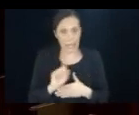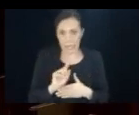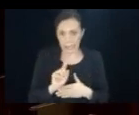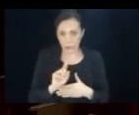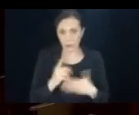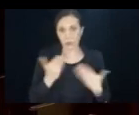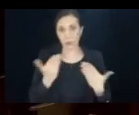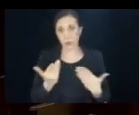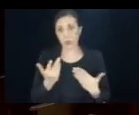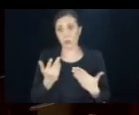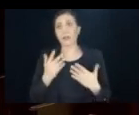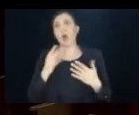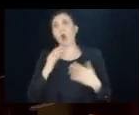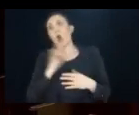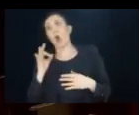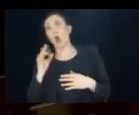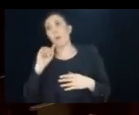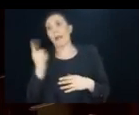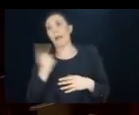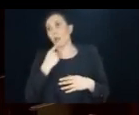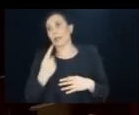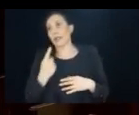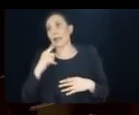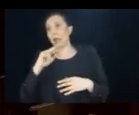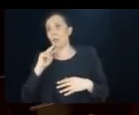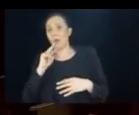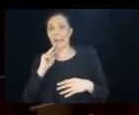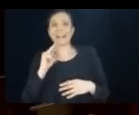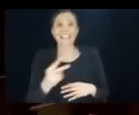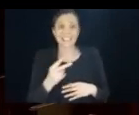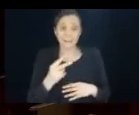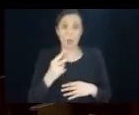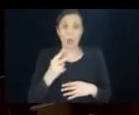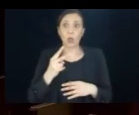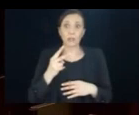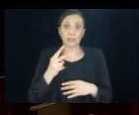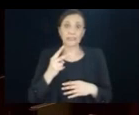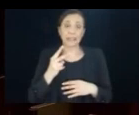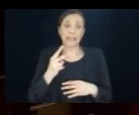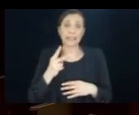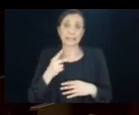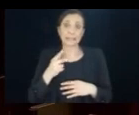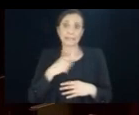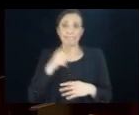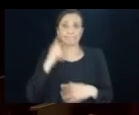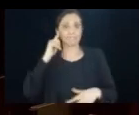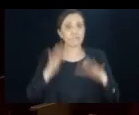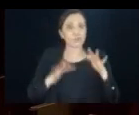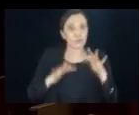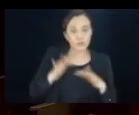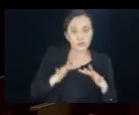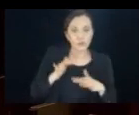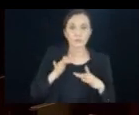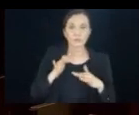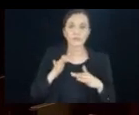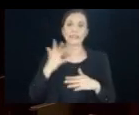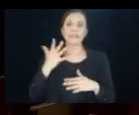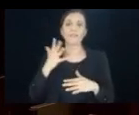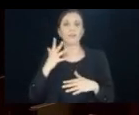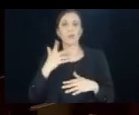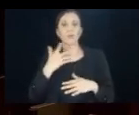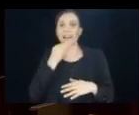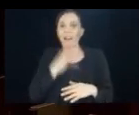una risposta che, ahimè, rafforza i dubbi, le perplessità e la consapevolezza che non ci sia